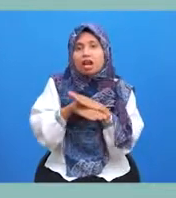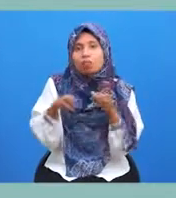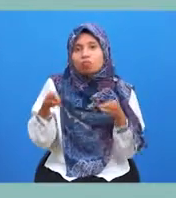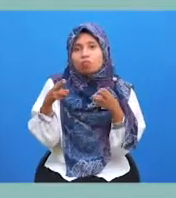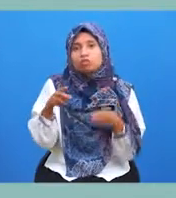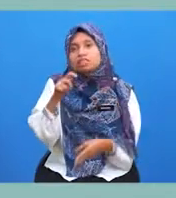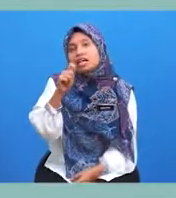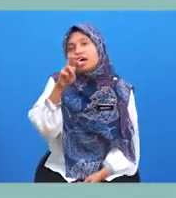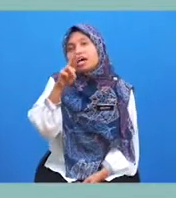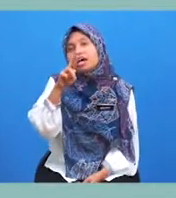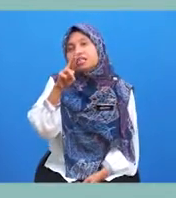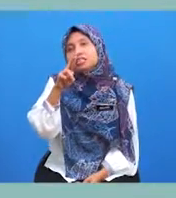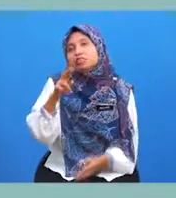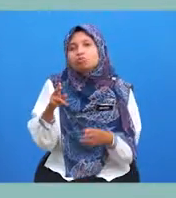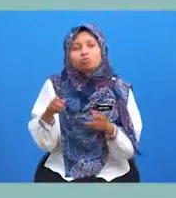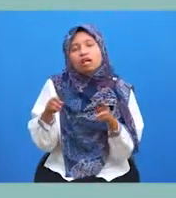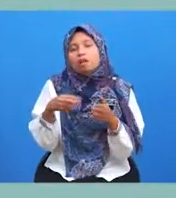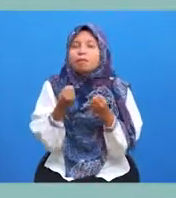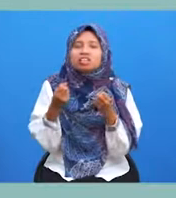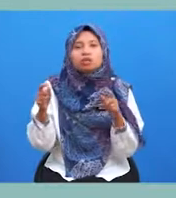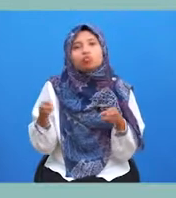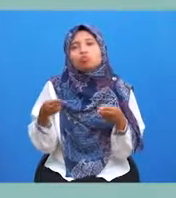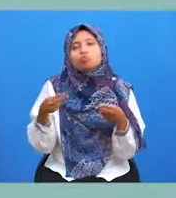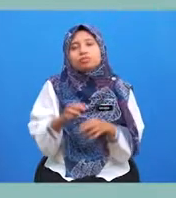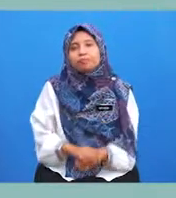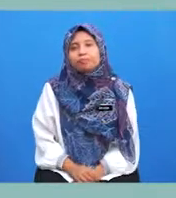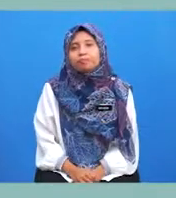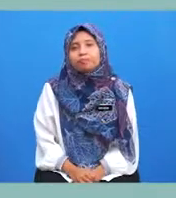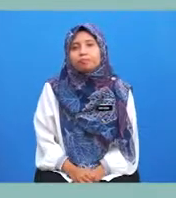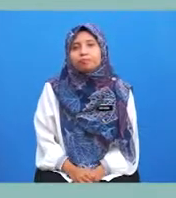keyakinan dalam sebarang urusan transaksi.